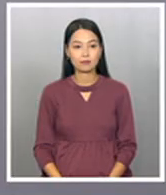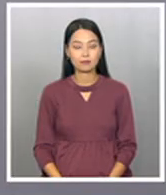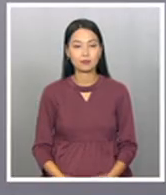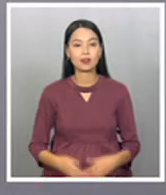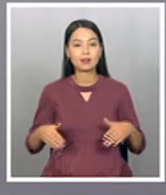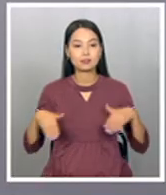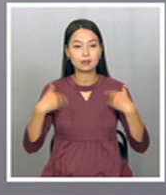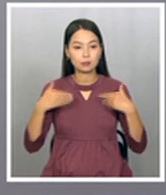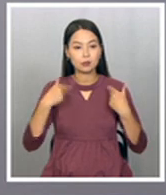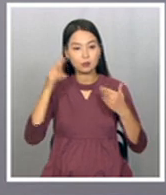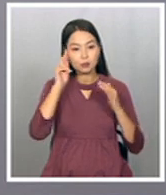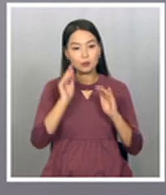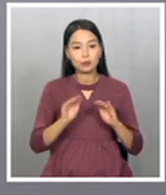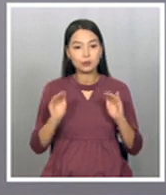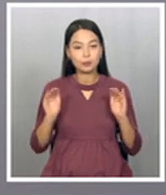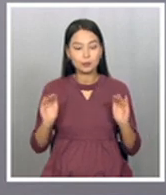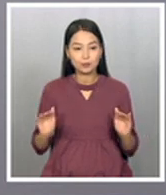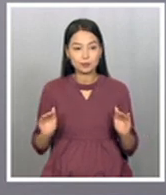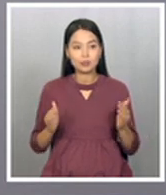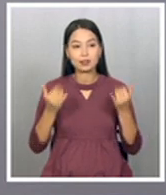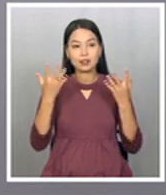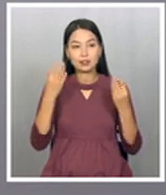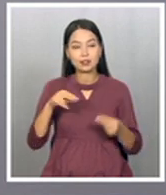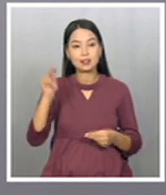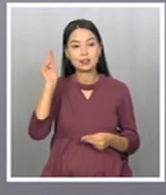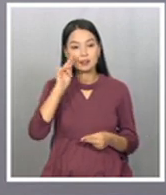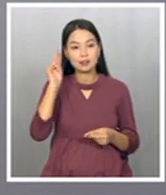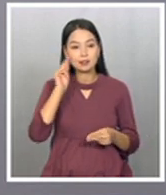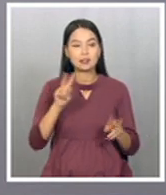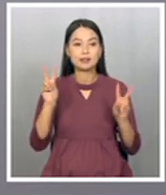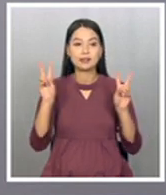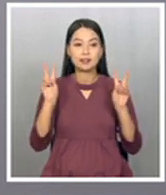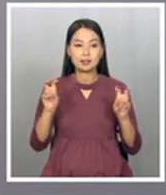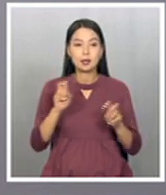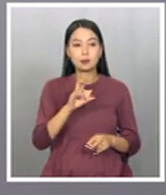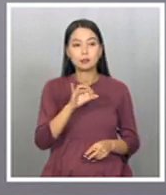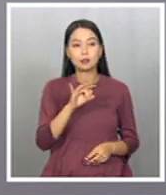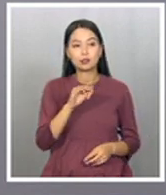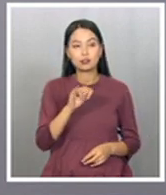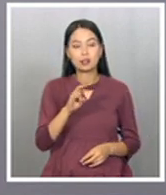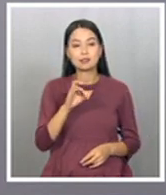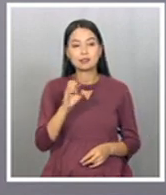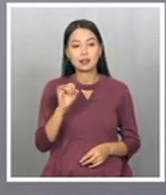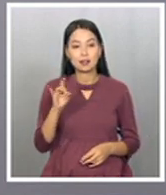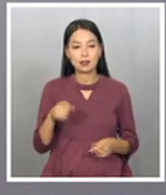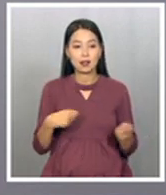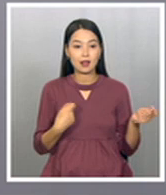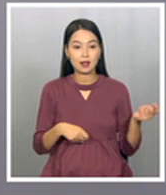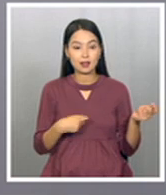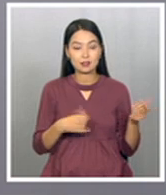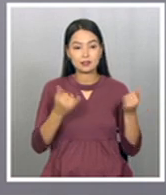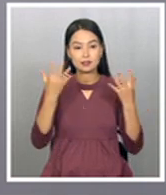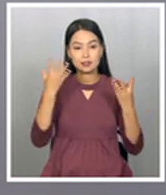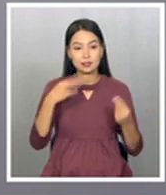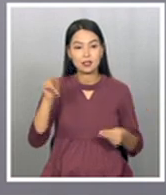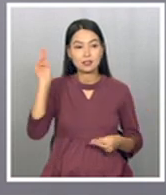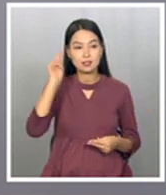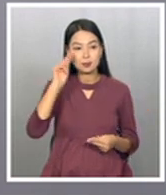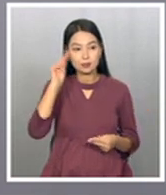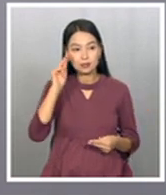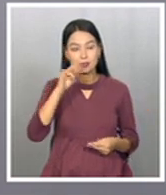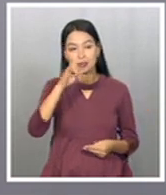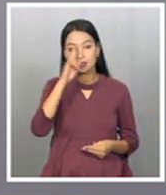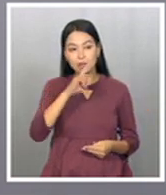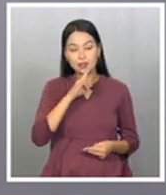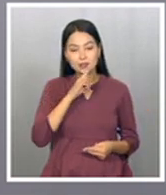Сәлеметсіздер ме, оқушылар? Бүгінгі сабақтың тақырыбы Біржан Сара айтысы. Бүгінгі сабақта қазақ